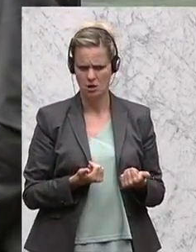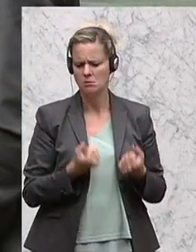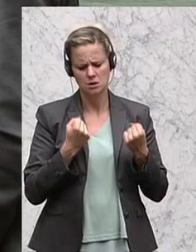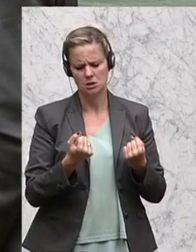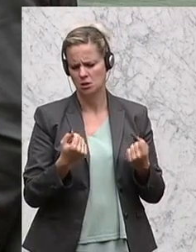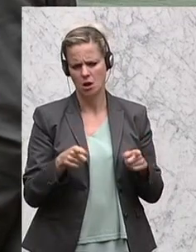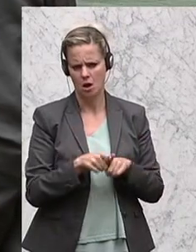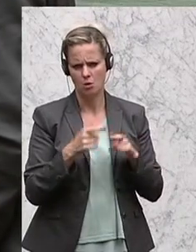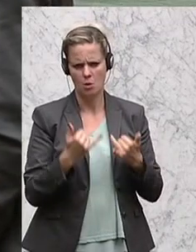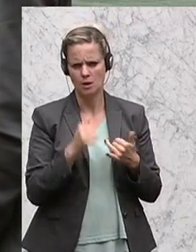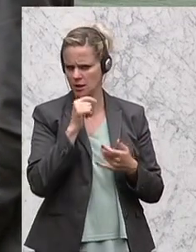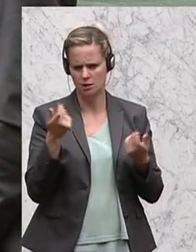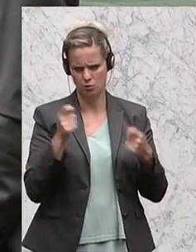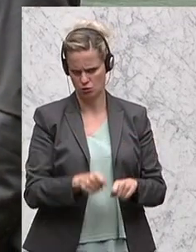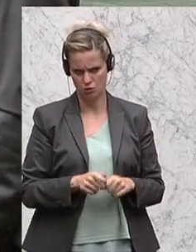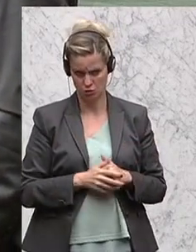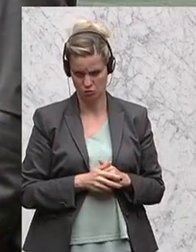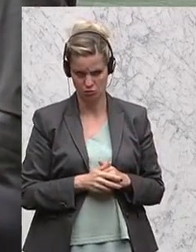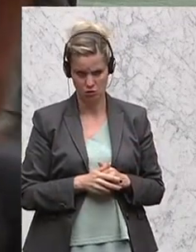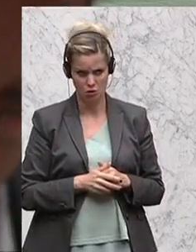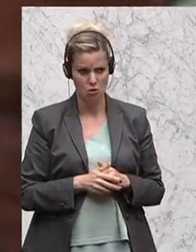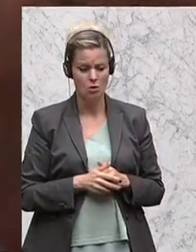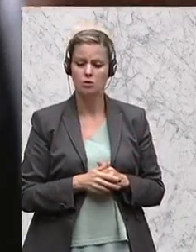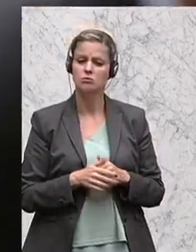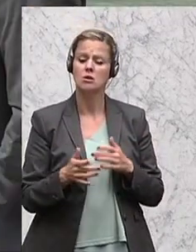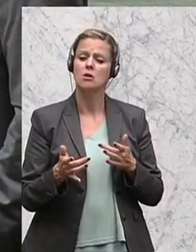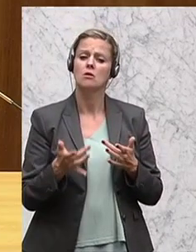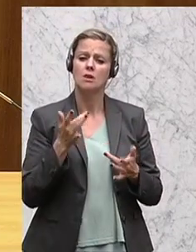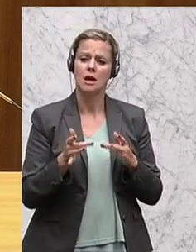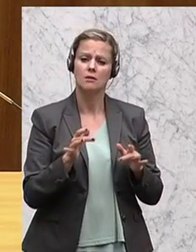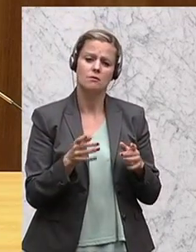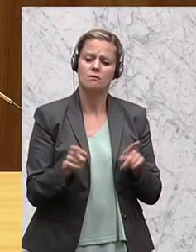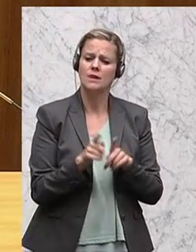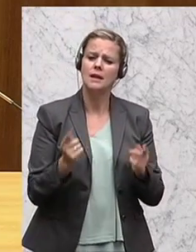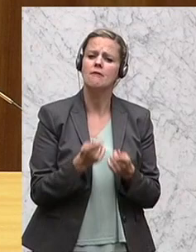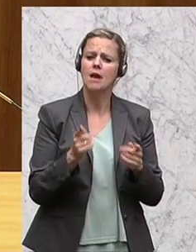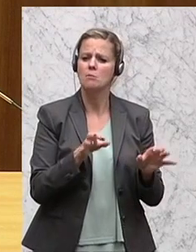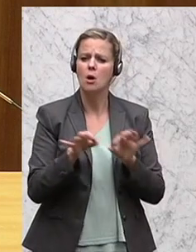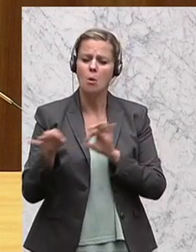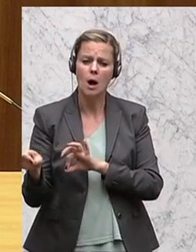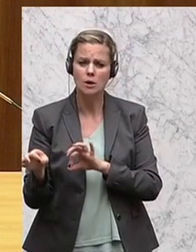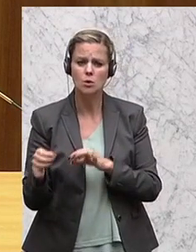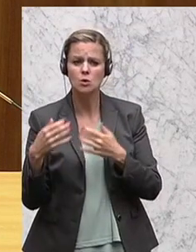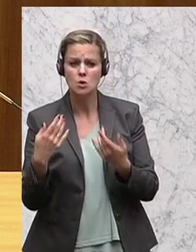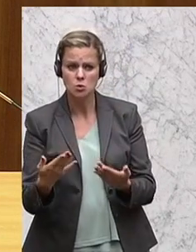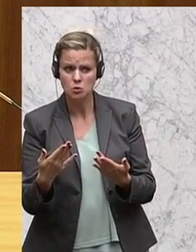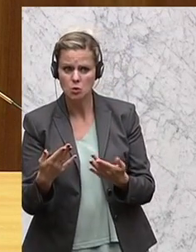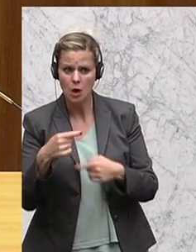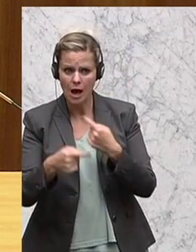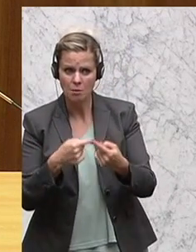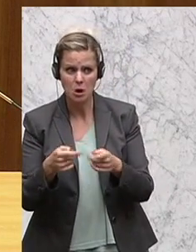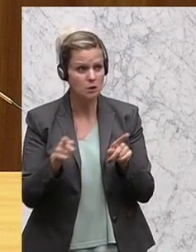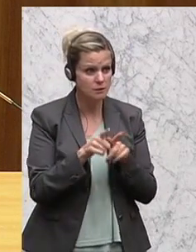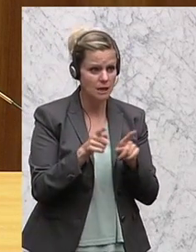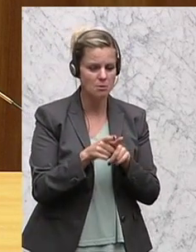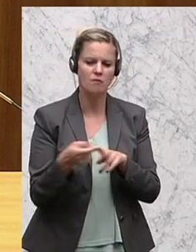nicht beschlossen. Und wenn er das Schicksal erleidet, dass die Gewerbeordnung hier erlitten hat, dann wird er sowieso wieder in den Ausschuss zurückvertagt. Also jetzt über